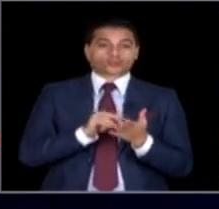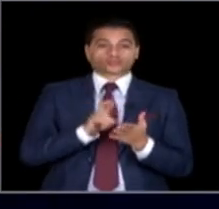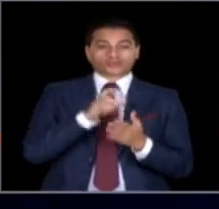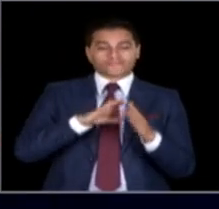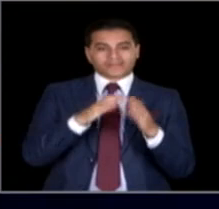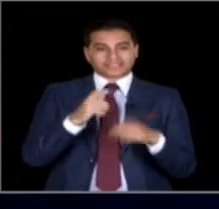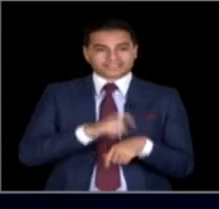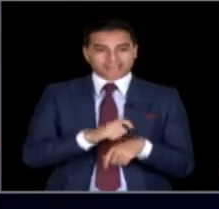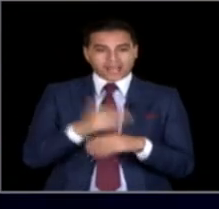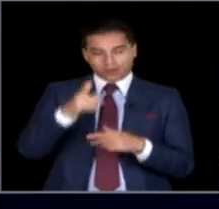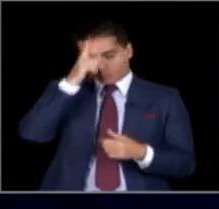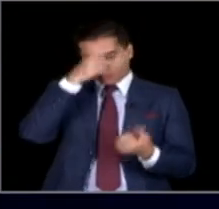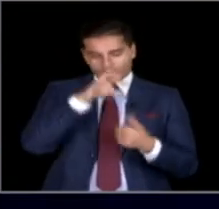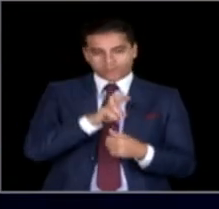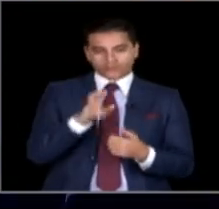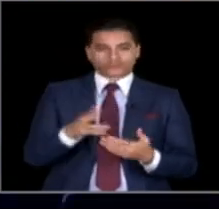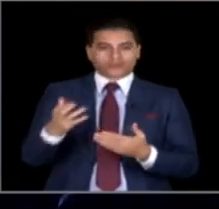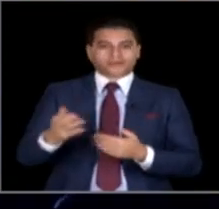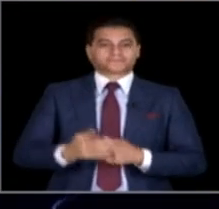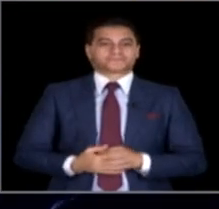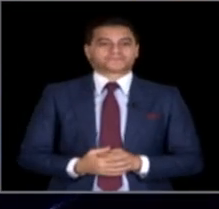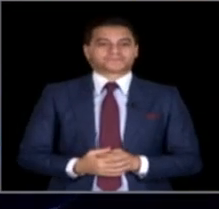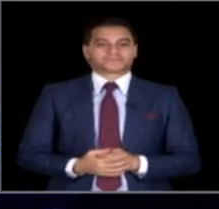الساعة علوم والسؤال هو: